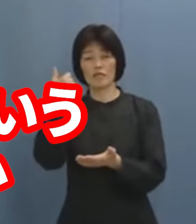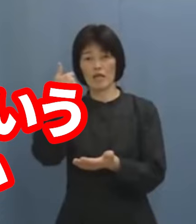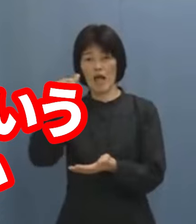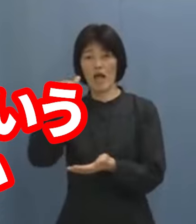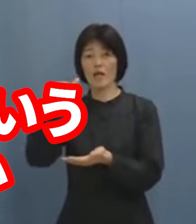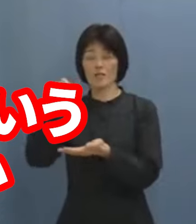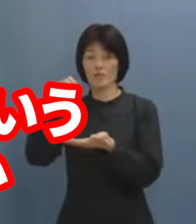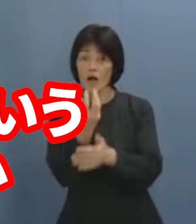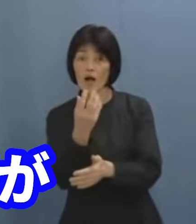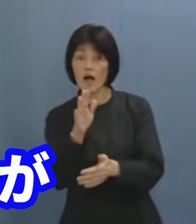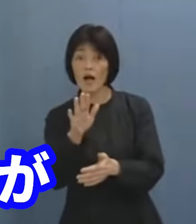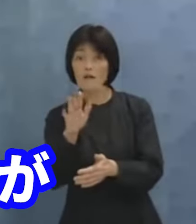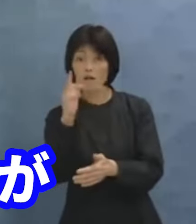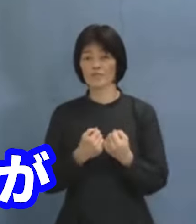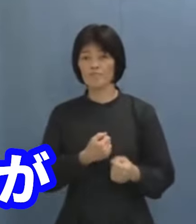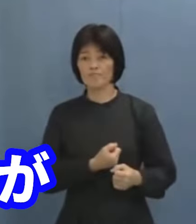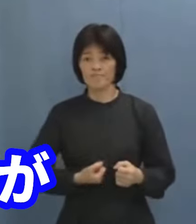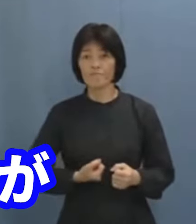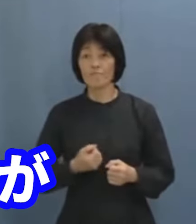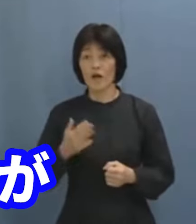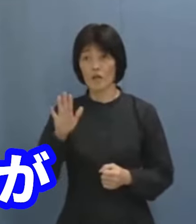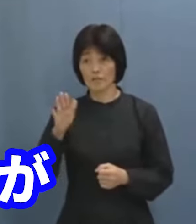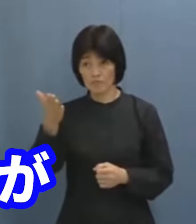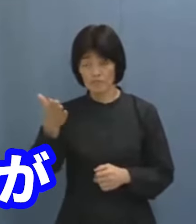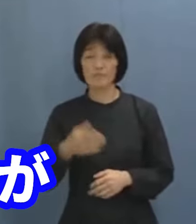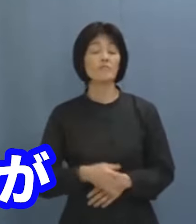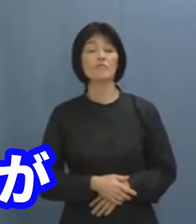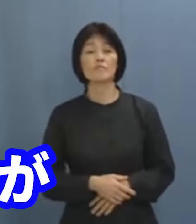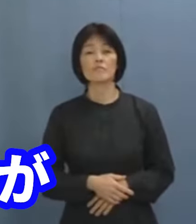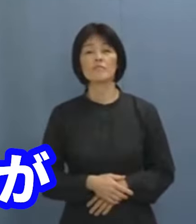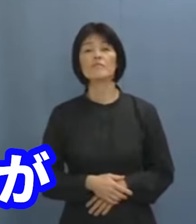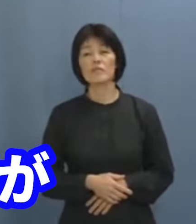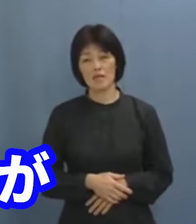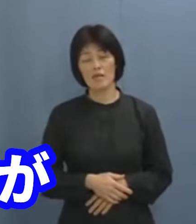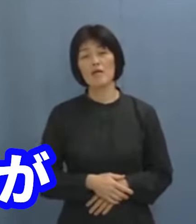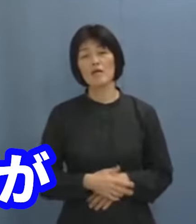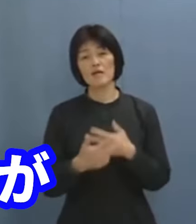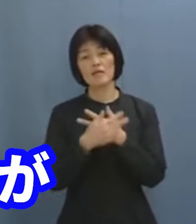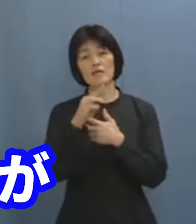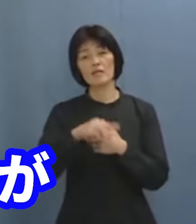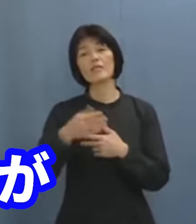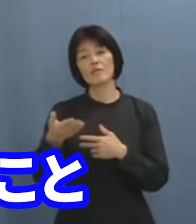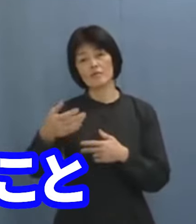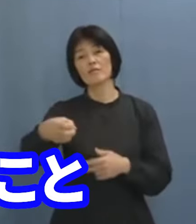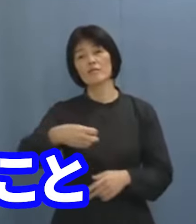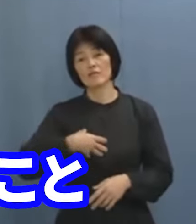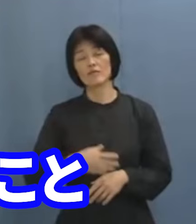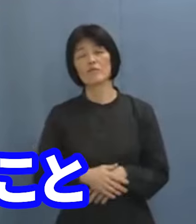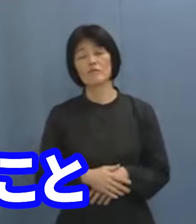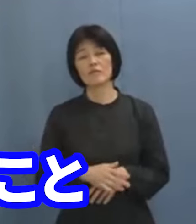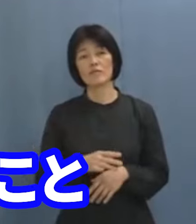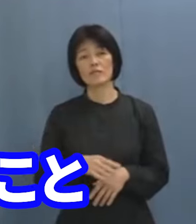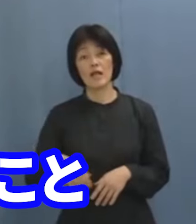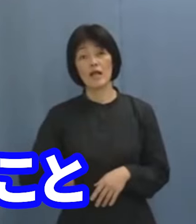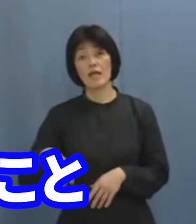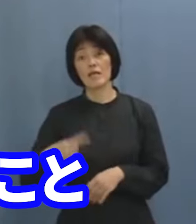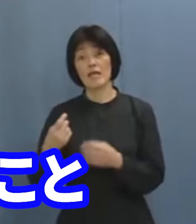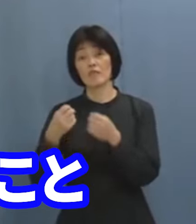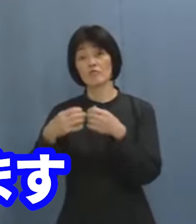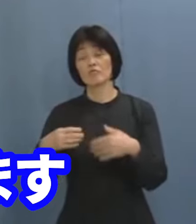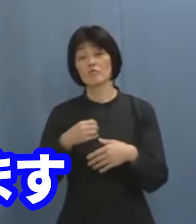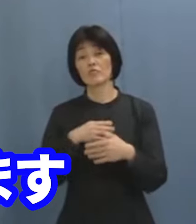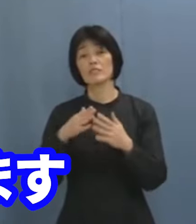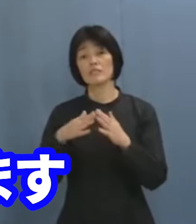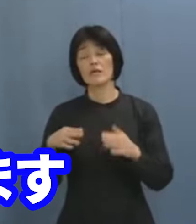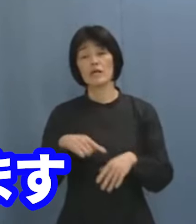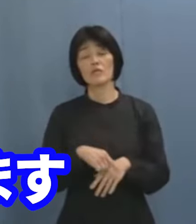めというのはないんでしょうか。 まず百条委員議会側からの要請がいずれもあったからそれを待つべきだということ